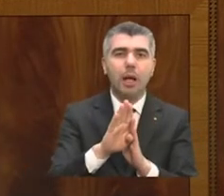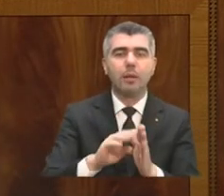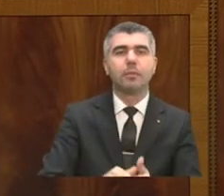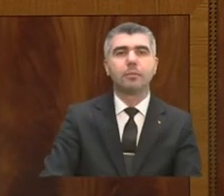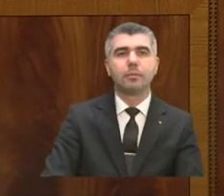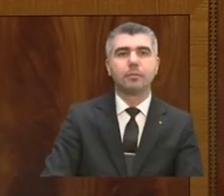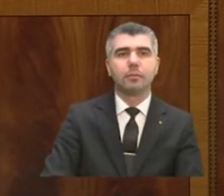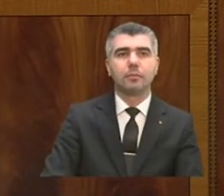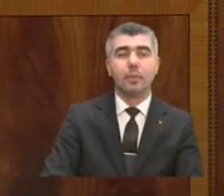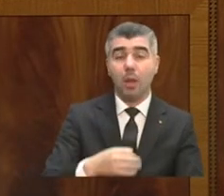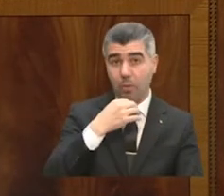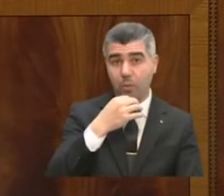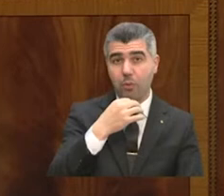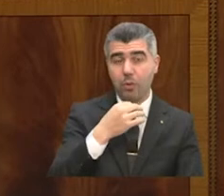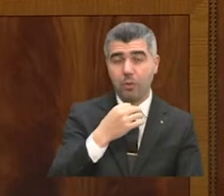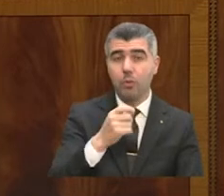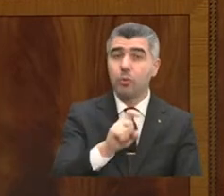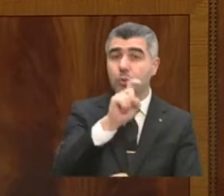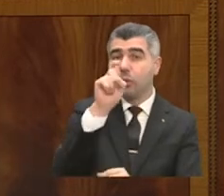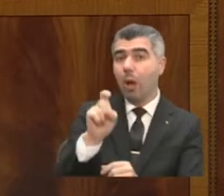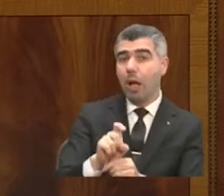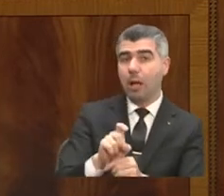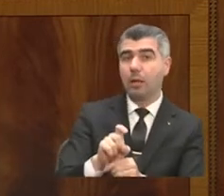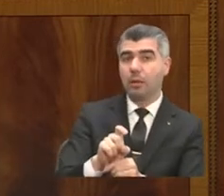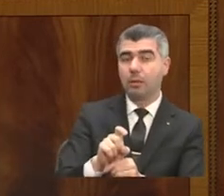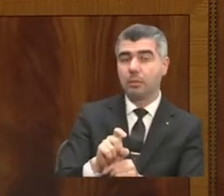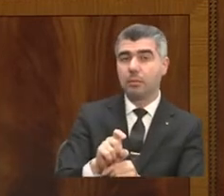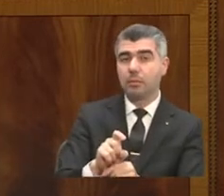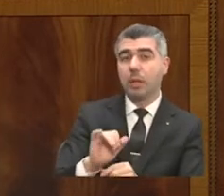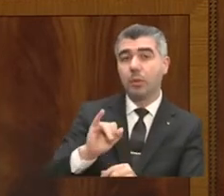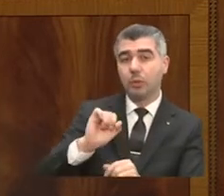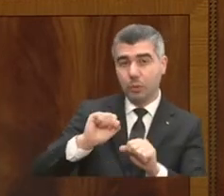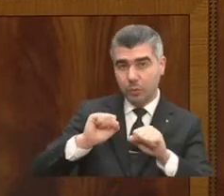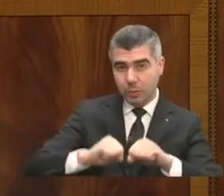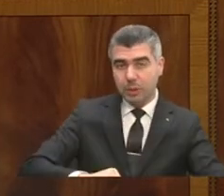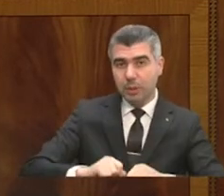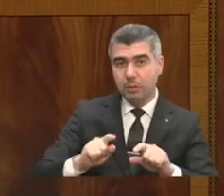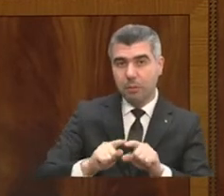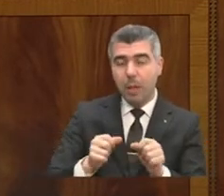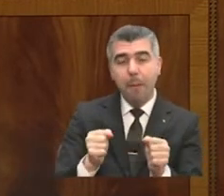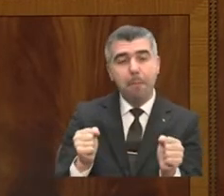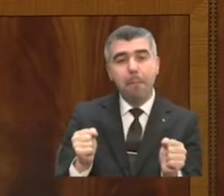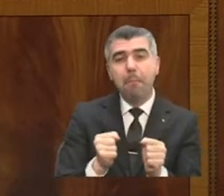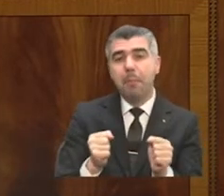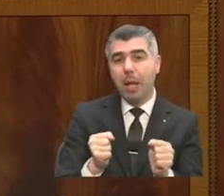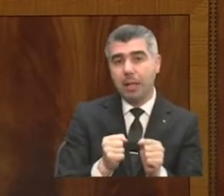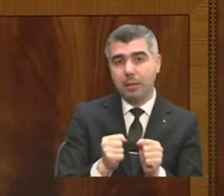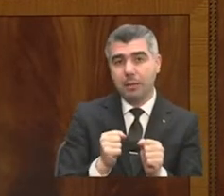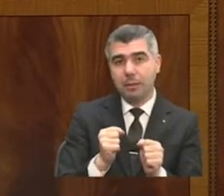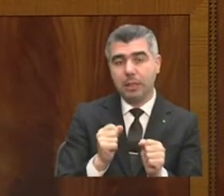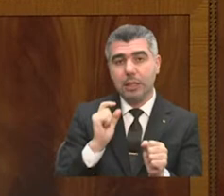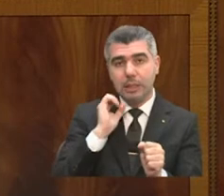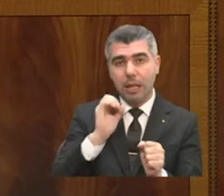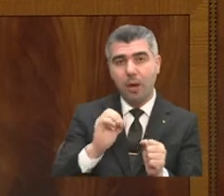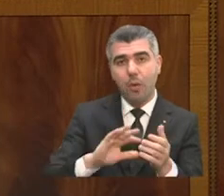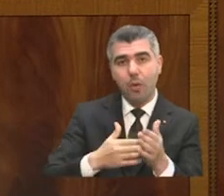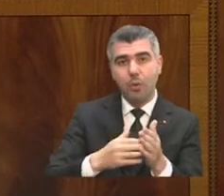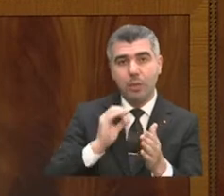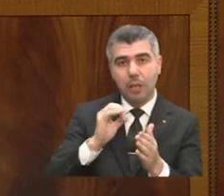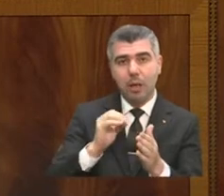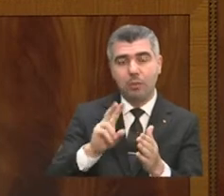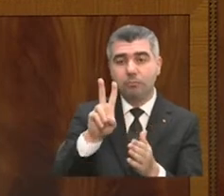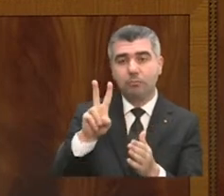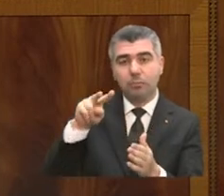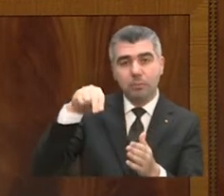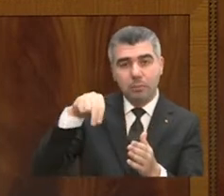la liberté et des droits de l'homme? C'est une grande question. Est-ce que le gaz